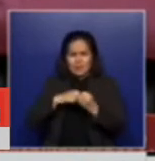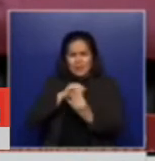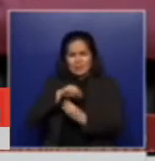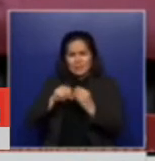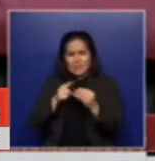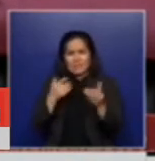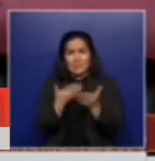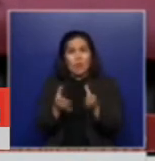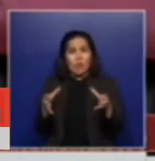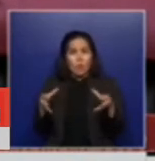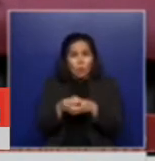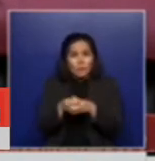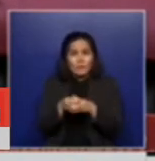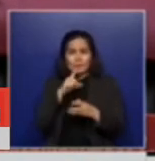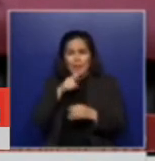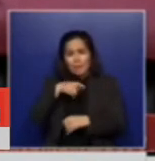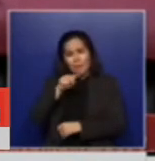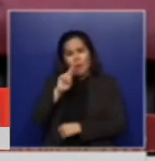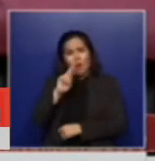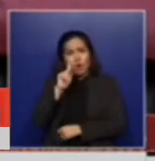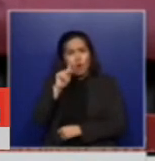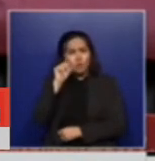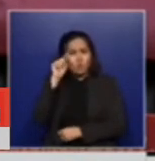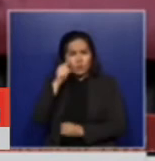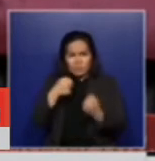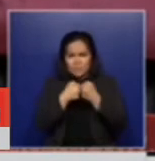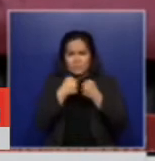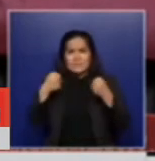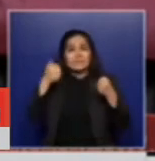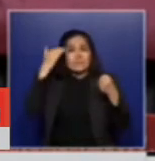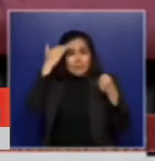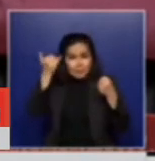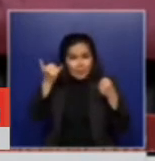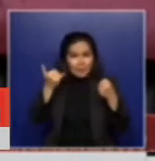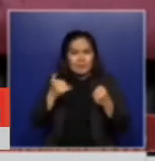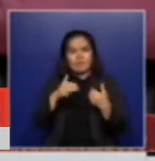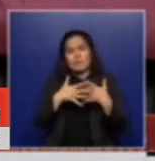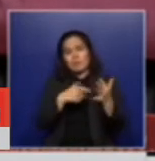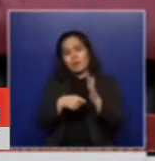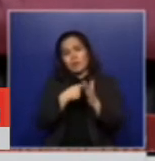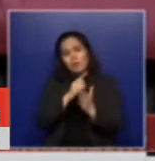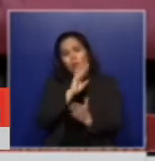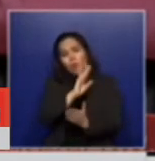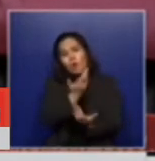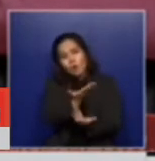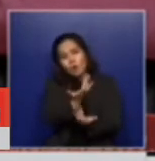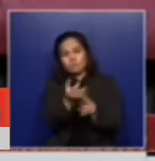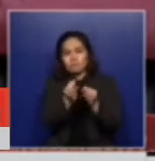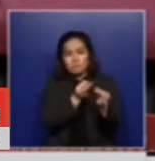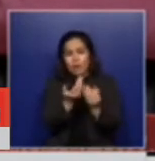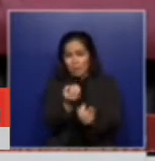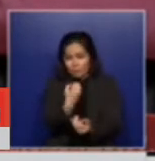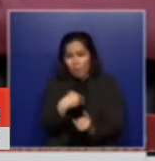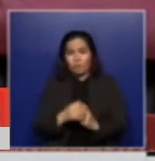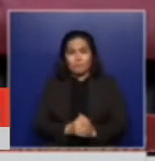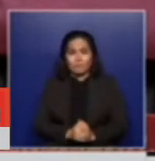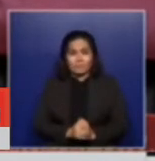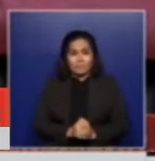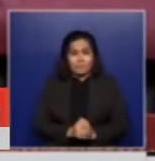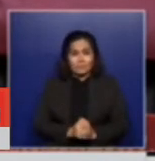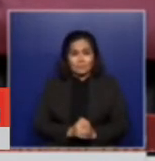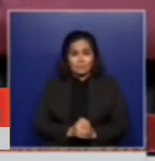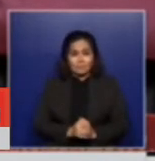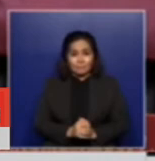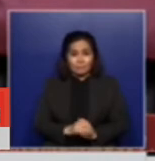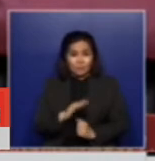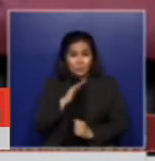กเฉินต่อทำไมครับไม่เป็นไรครับท่านอาจจะมีเหตุผลเดี๋ยวท่านก็ชี้แจงแล้วกันแต่ผมกำลังจะบอกว่าถ้า